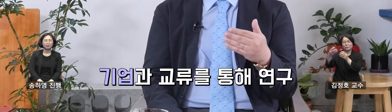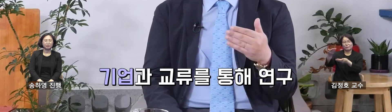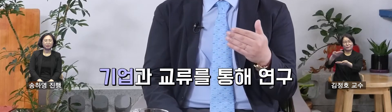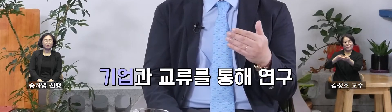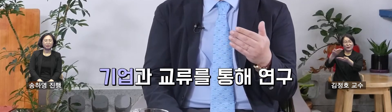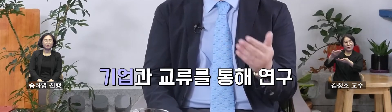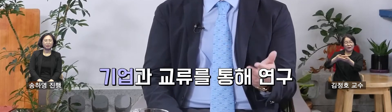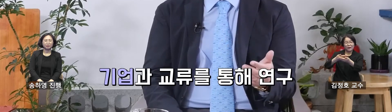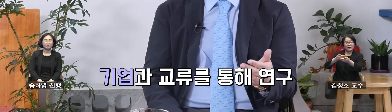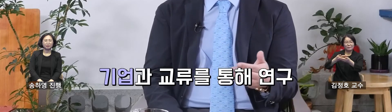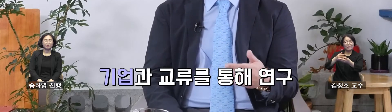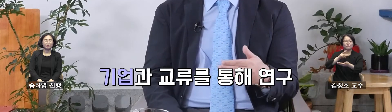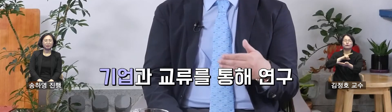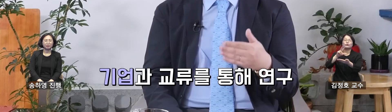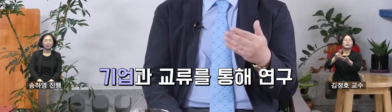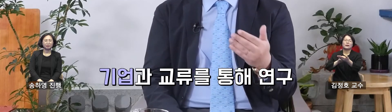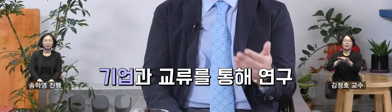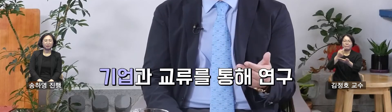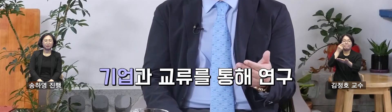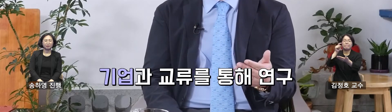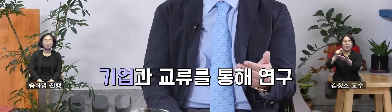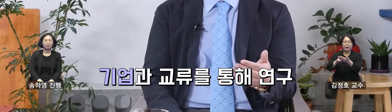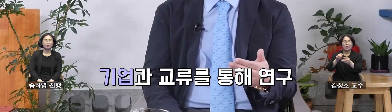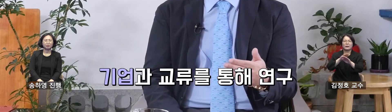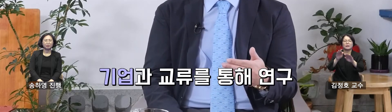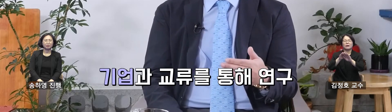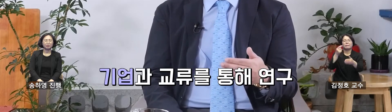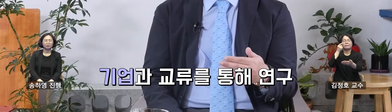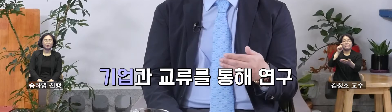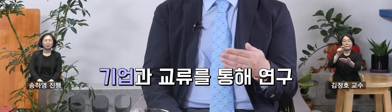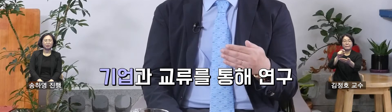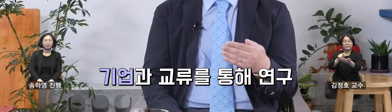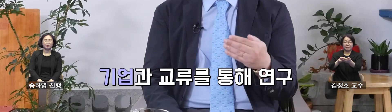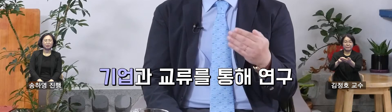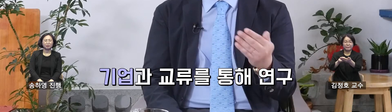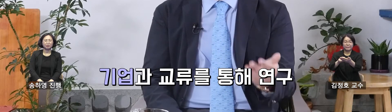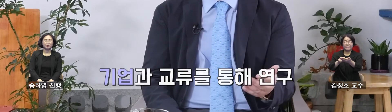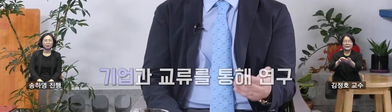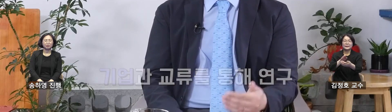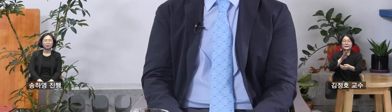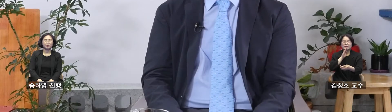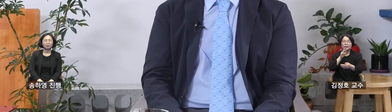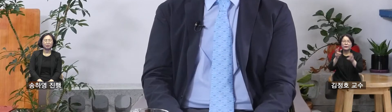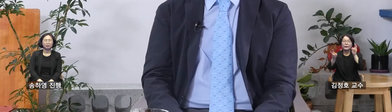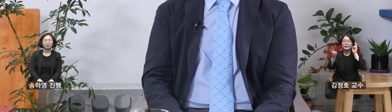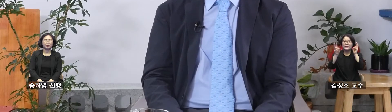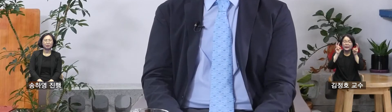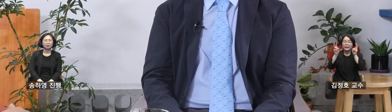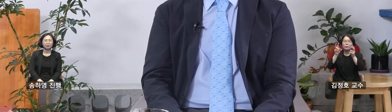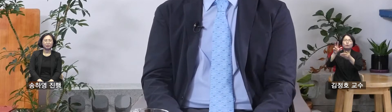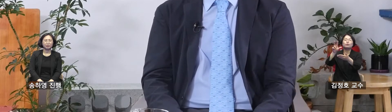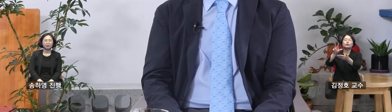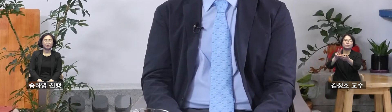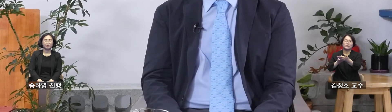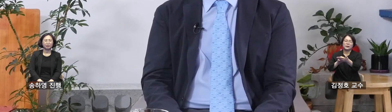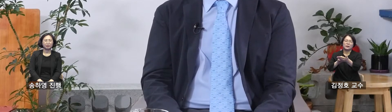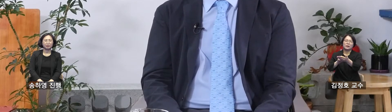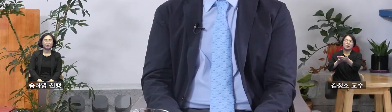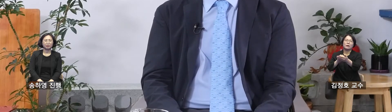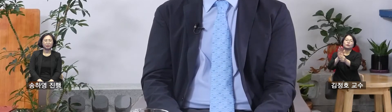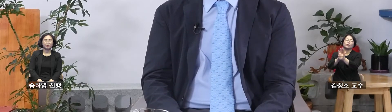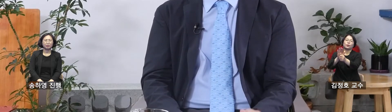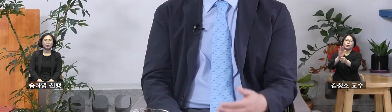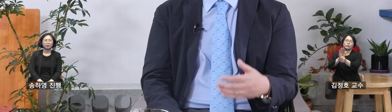교류하면서 주제를 찾고 해결책을 찾고 그것이 실제 기업의 문제에 도움이 될 수